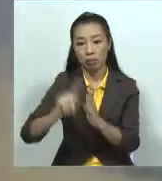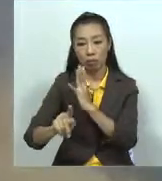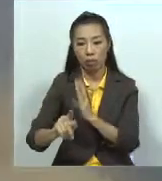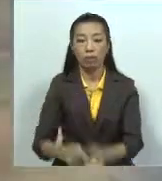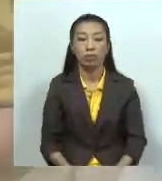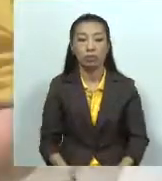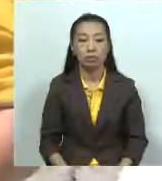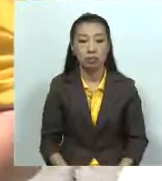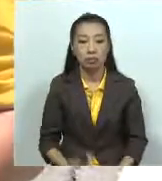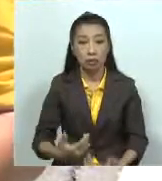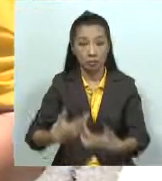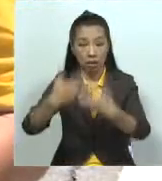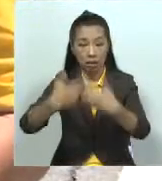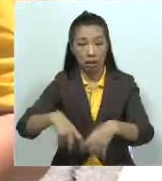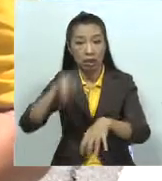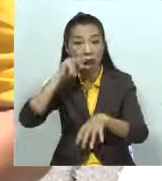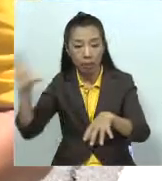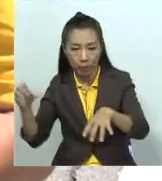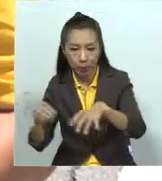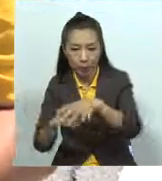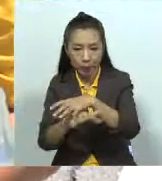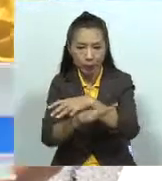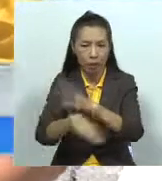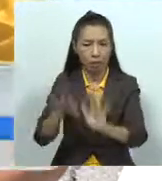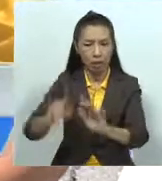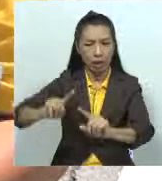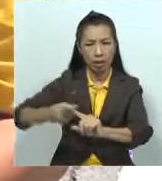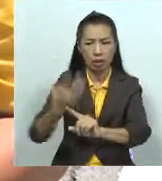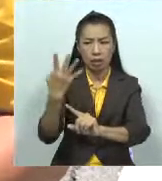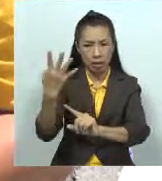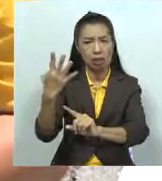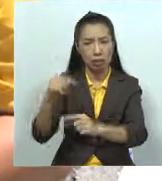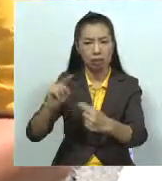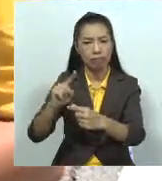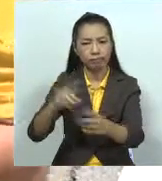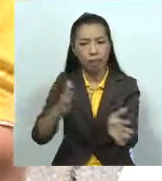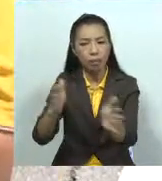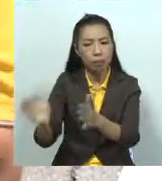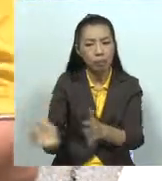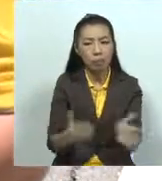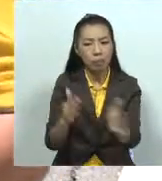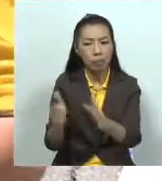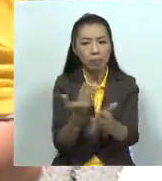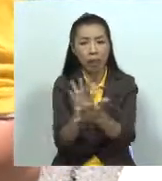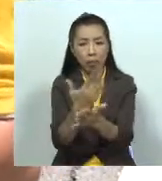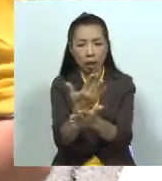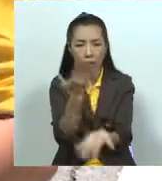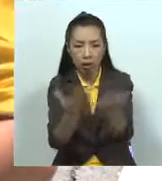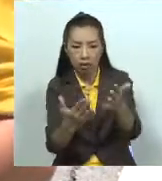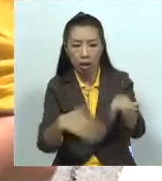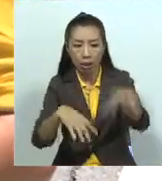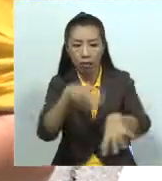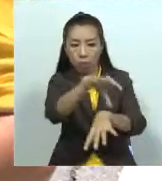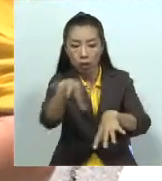น้ำส่วนหนึ่งเนี่ยจะส่งเข้ามาตั้งแต่ประมาณสักกลางเดือนเมษาเป็นช่วงๆไปแต่ละแต่พื้นที่เพื่อให้มีการเตรียมแปล